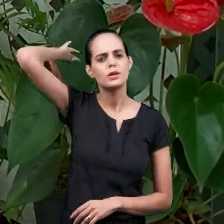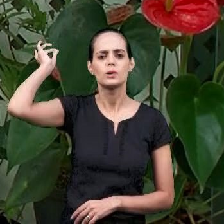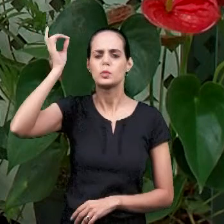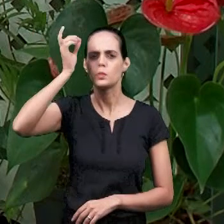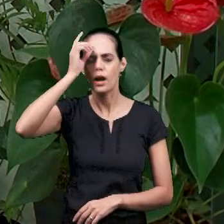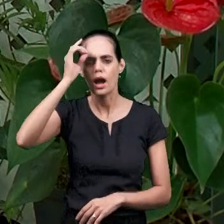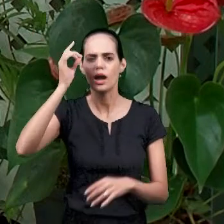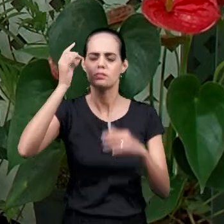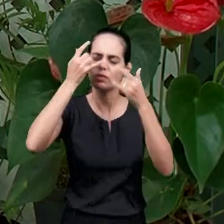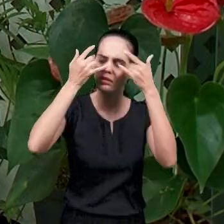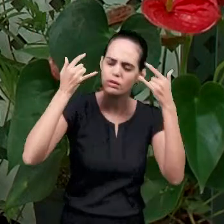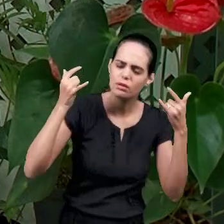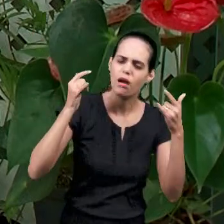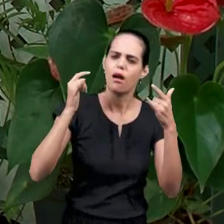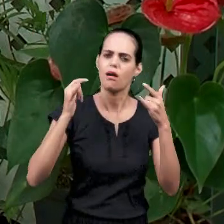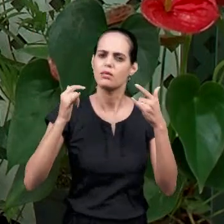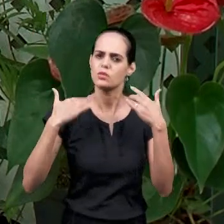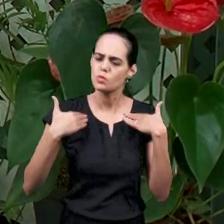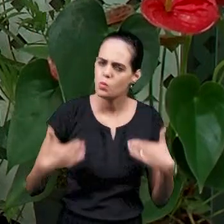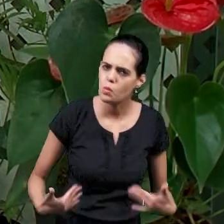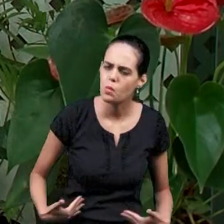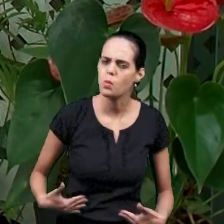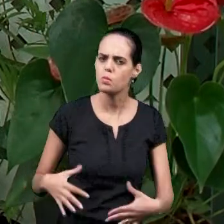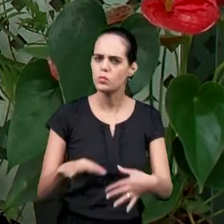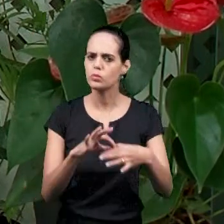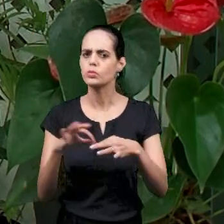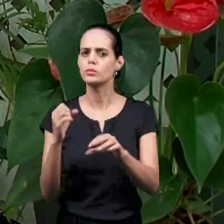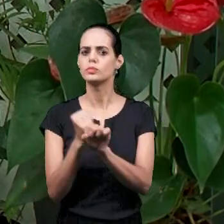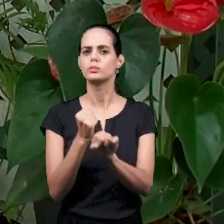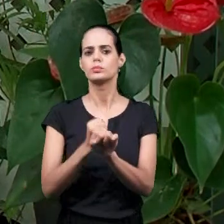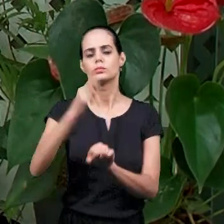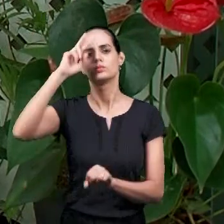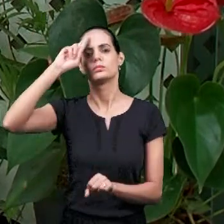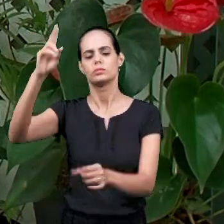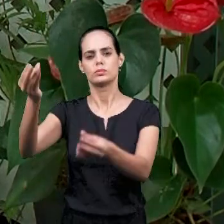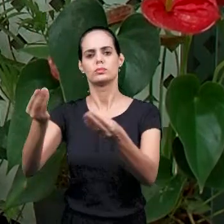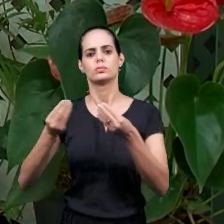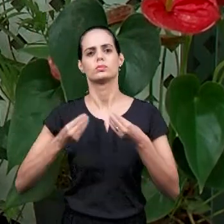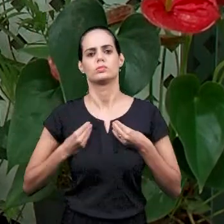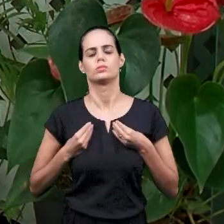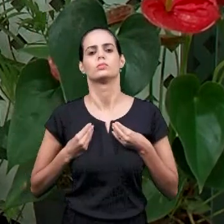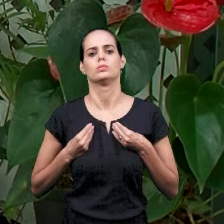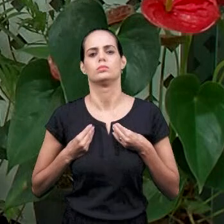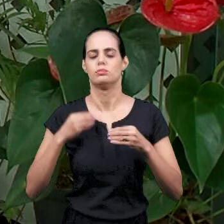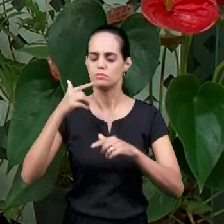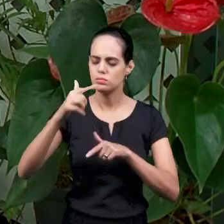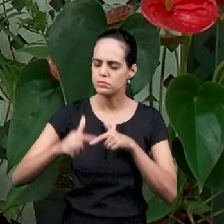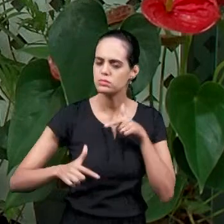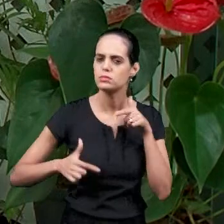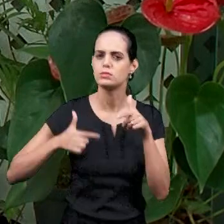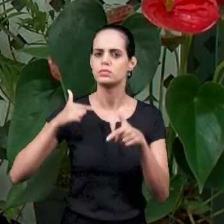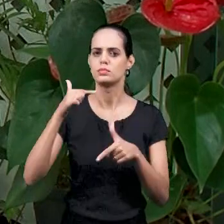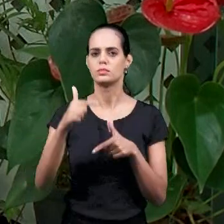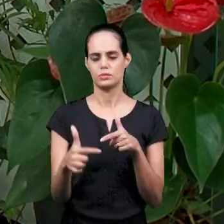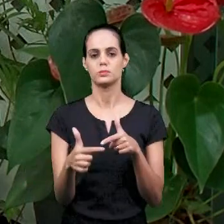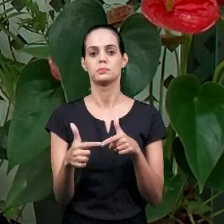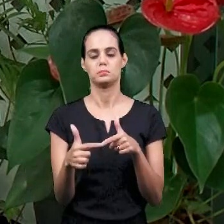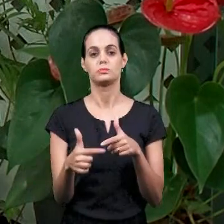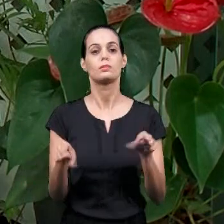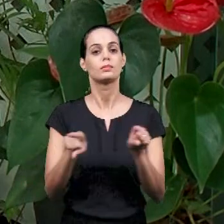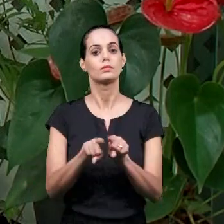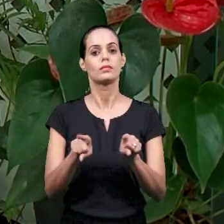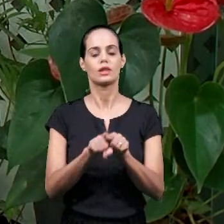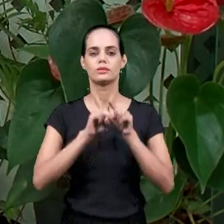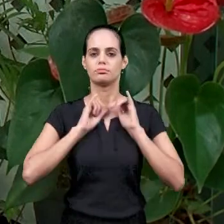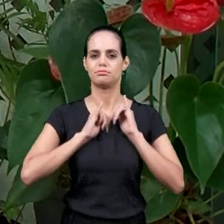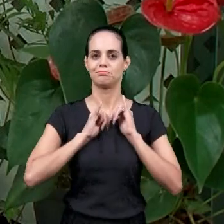physiques qui soient de cette œuvre que le Seigneur a mis dans nos mains pour le travail. Mes frères,